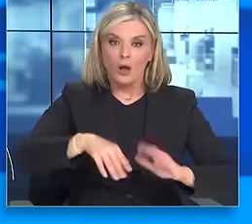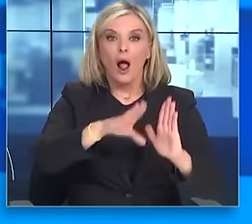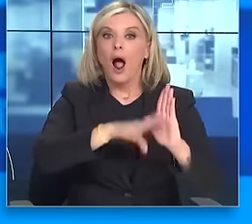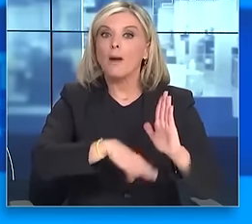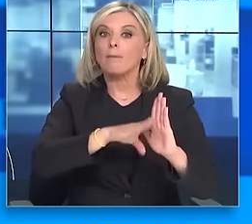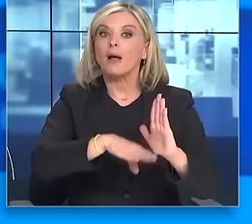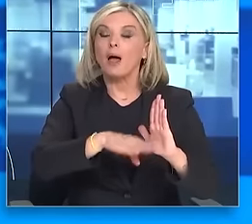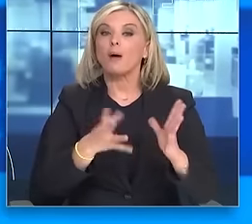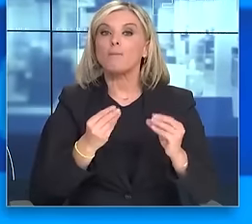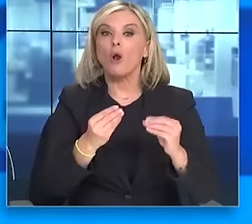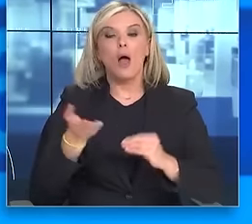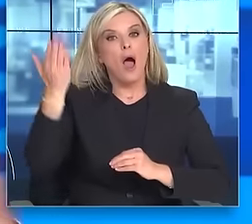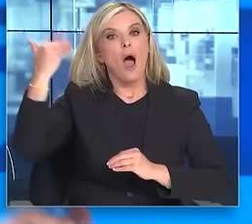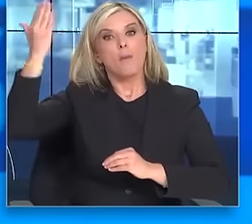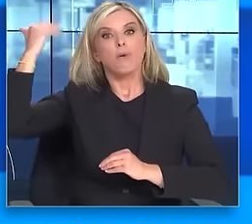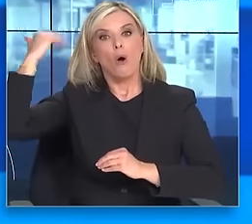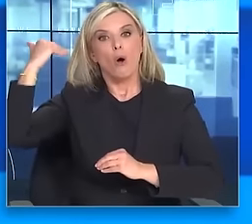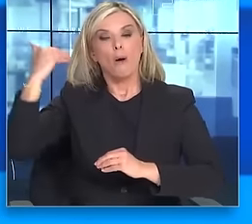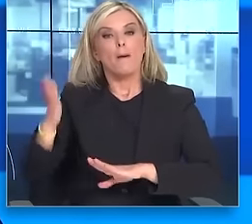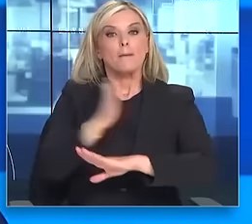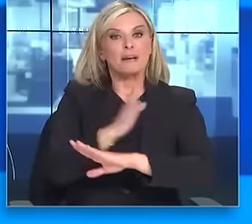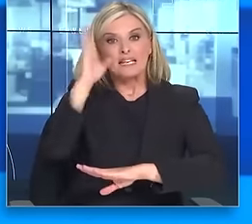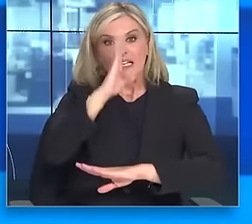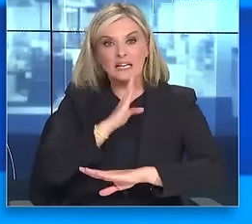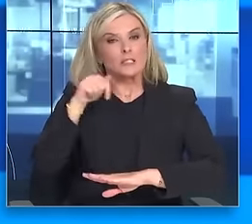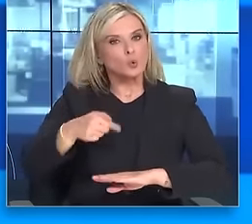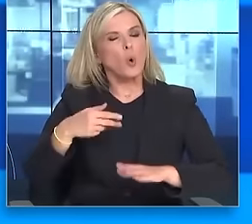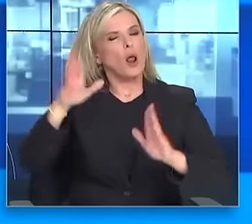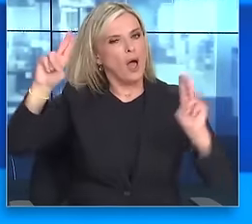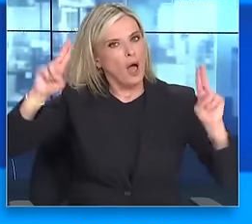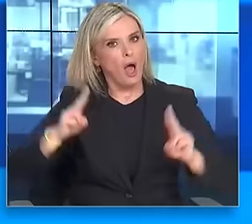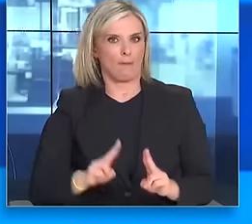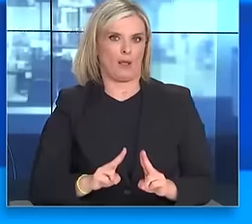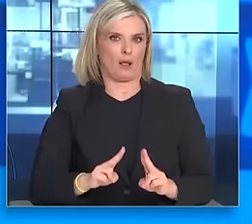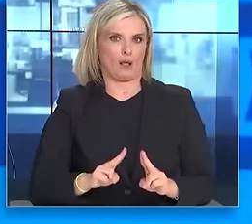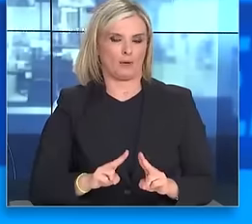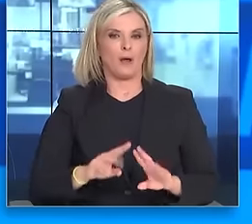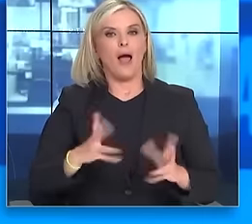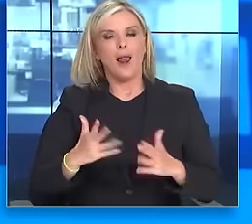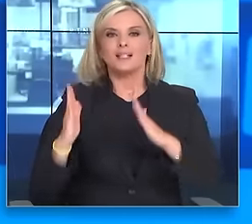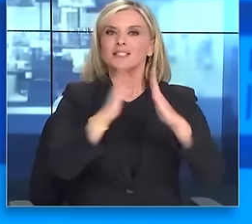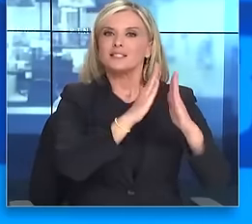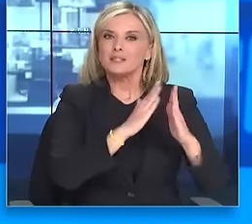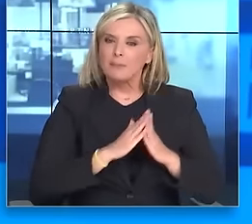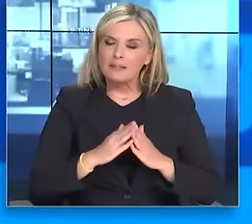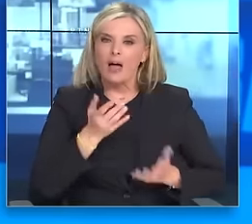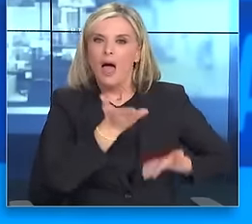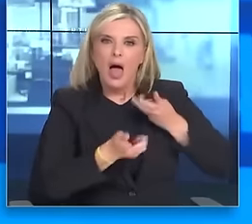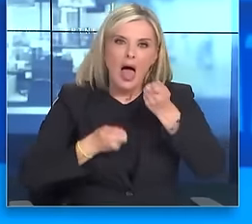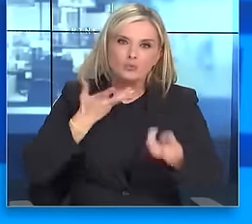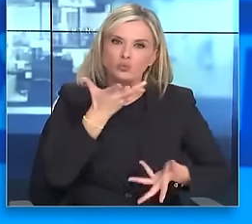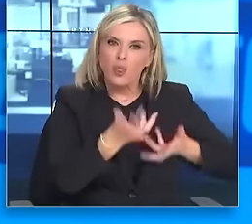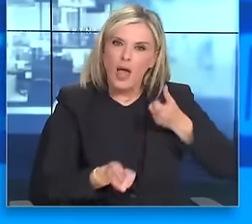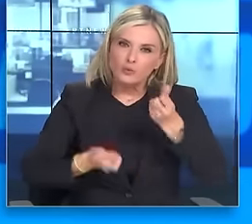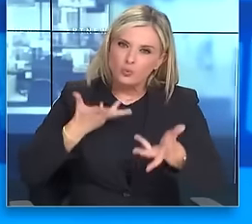χαμηλότεροι από ό,τι ήταν μερικές φορές και από τα προ-κρίσης επίπεδα. Όμως το νοικοκυριό έχει δαπάνες σε πολλά διαφορετικά επίπεδα. Δεν είναι